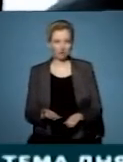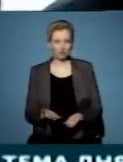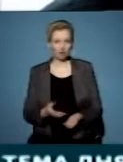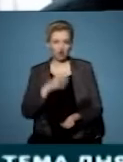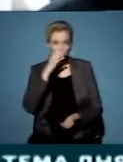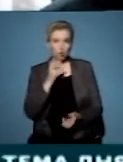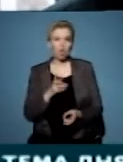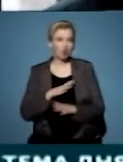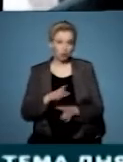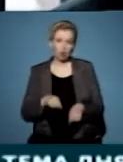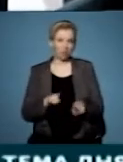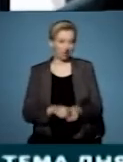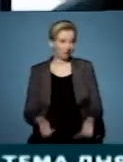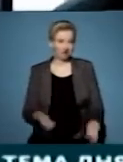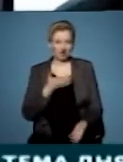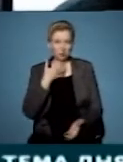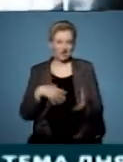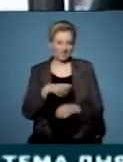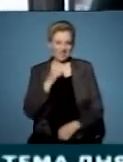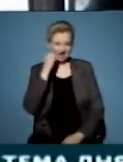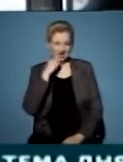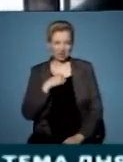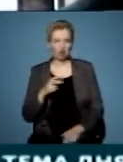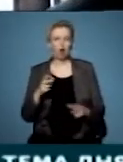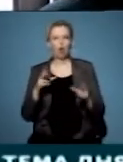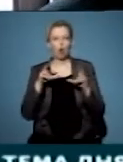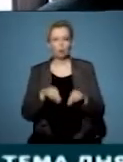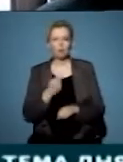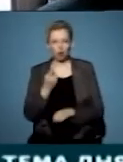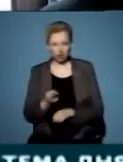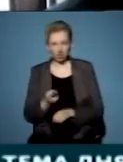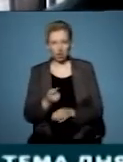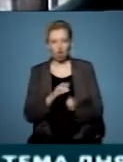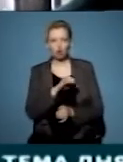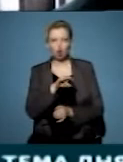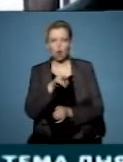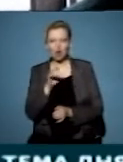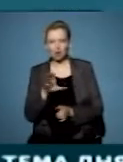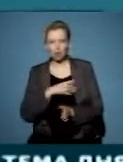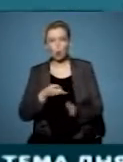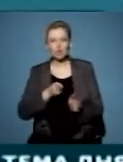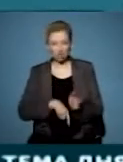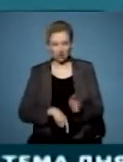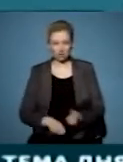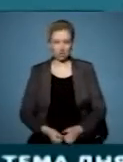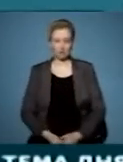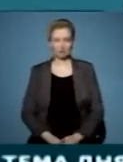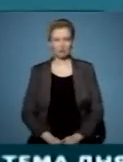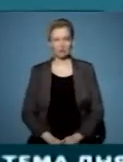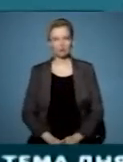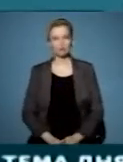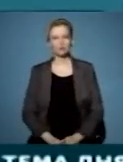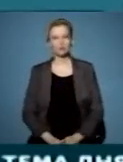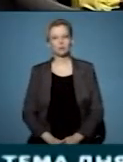Маршруток як не було, так і не нема. Всі старі. Обіцяли одно, а солярка була дешевша.